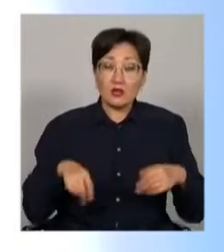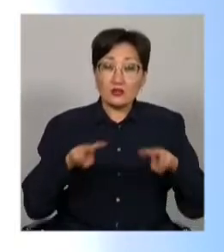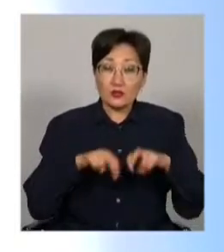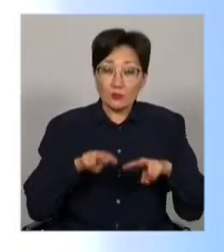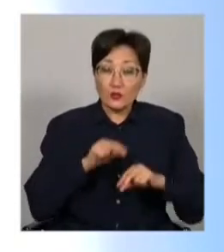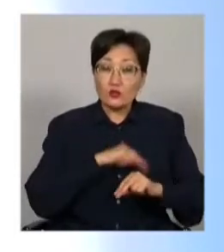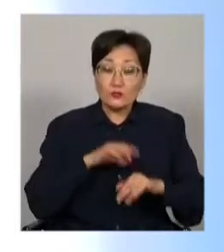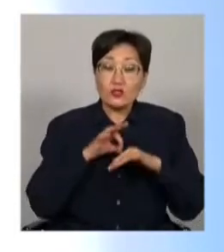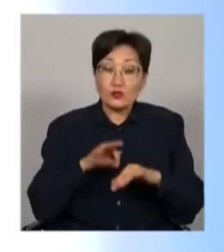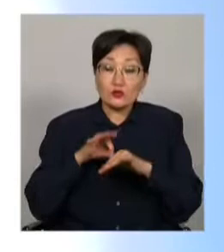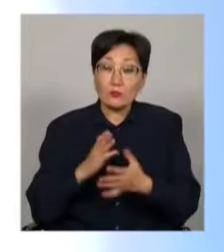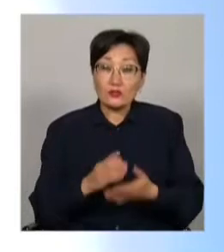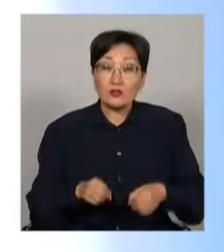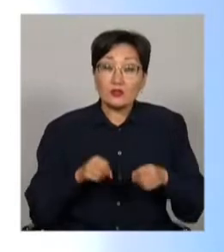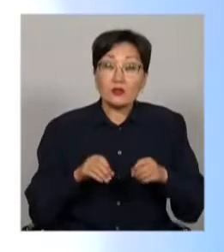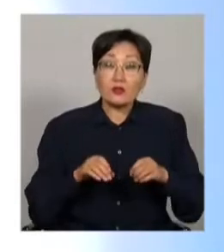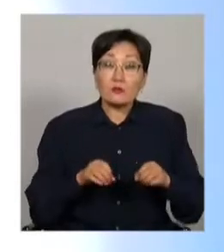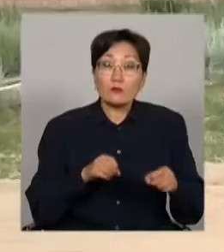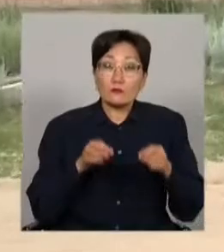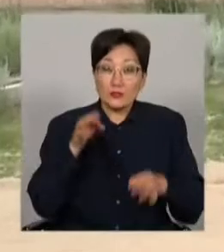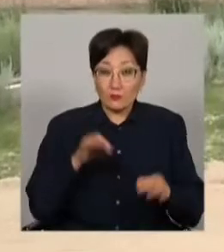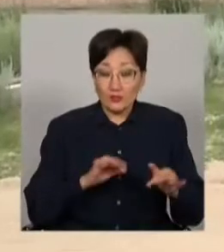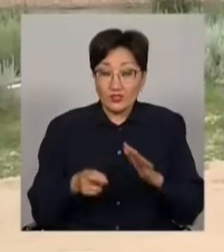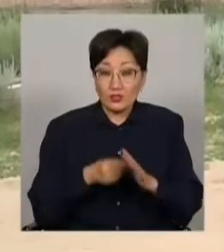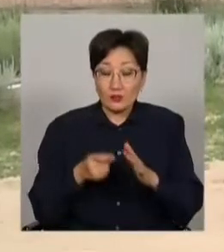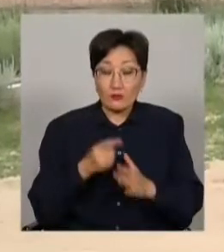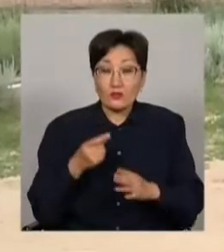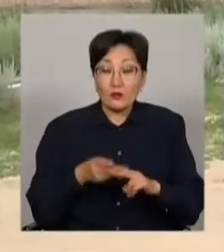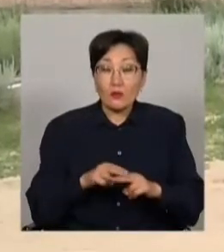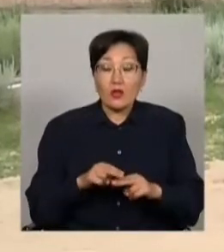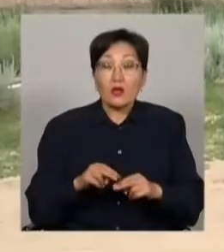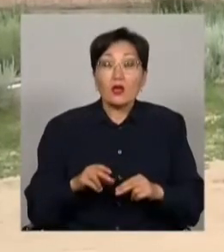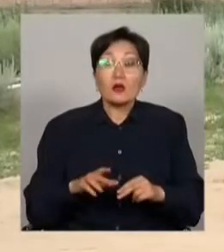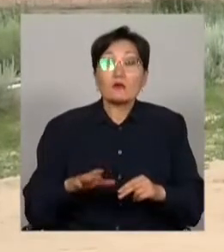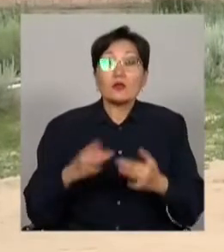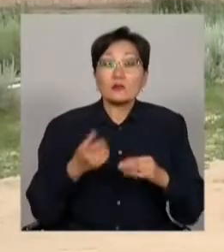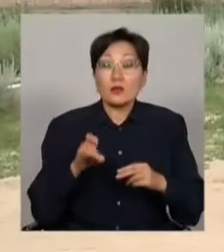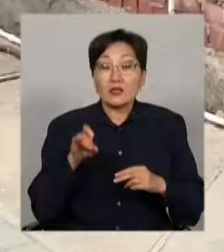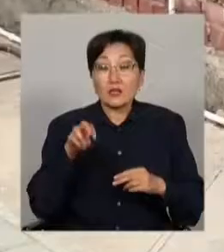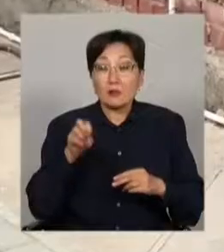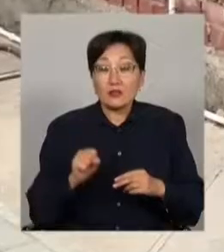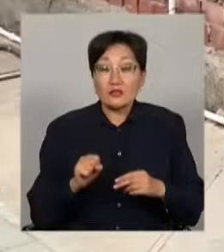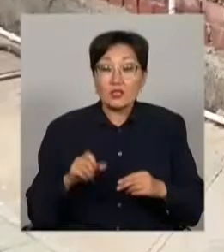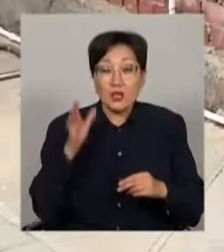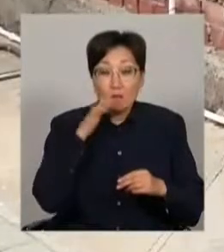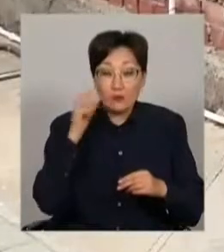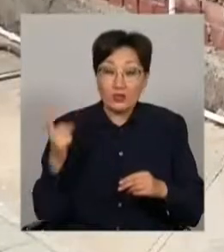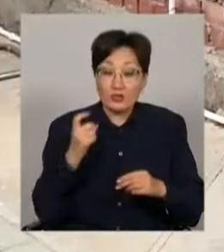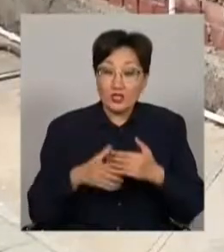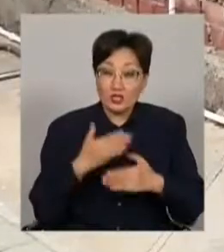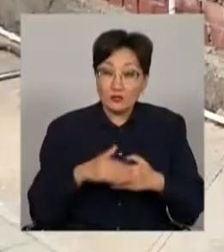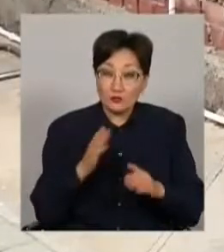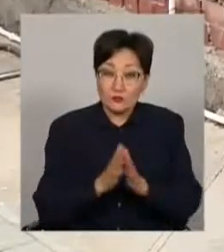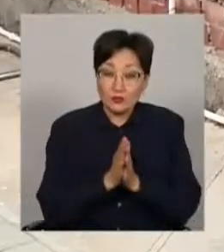сараптамалар тағайындалды, қылмыстық іс тергелуде. Айдың аманда немересінен айрылып қалған Рахима Балиева иттің есін жазалауды сұрап